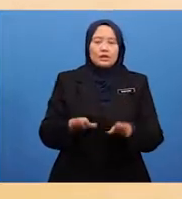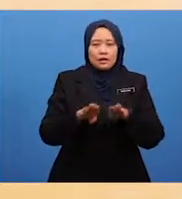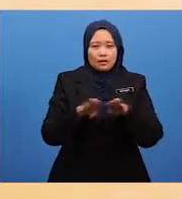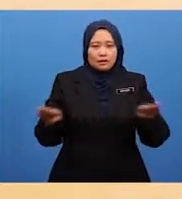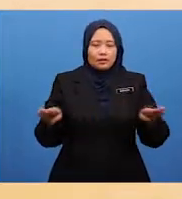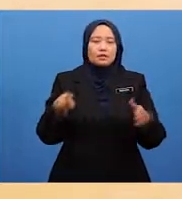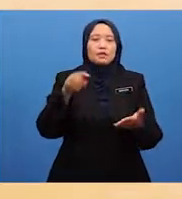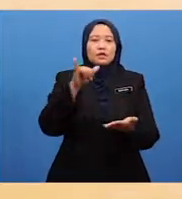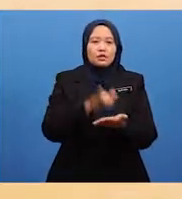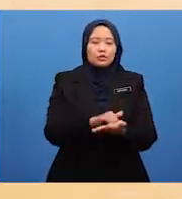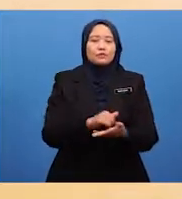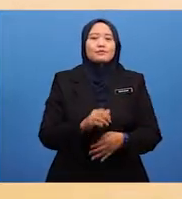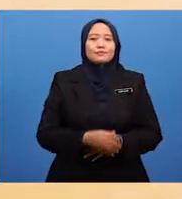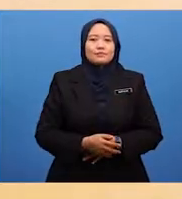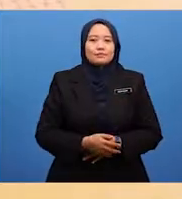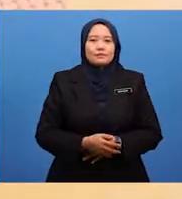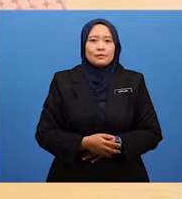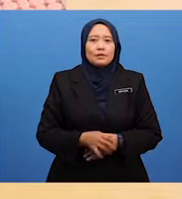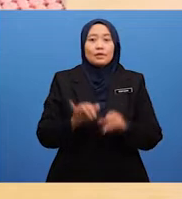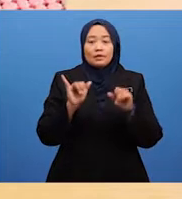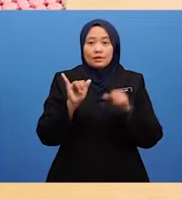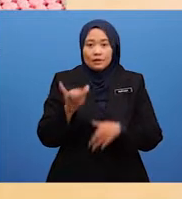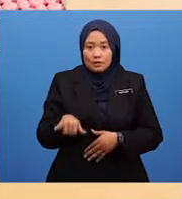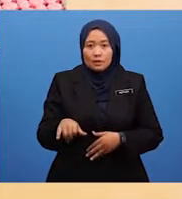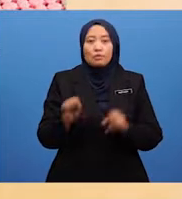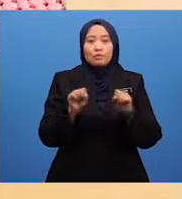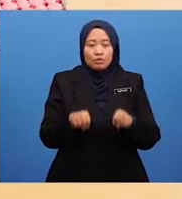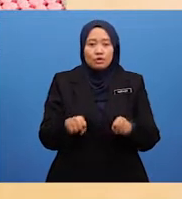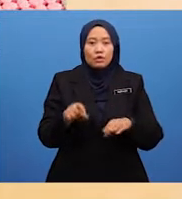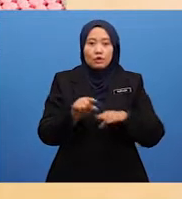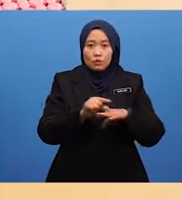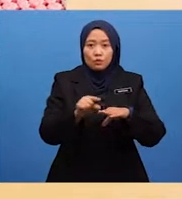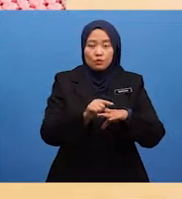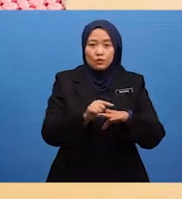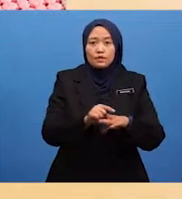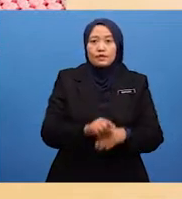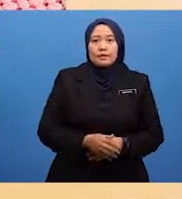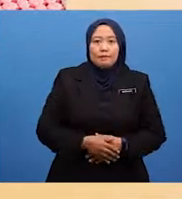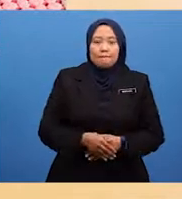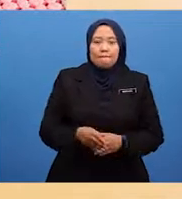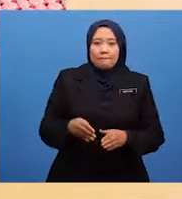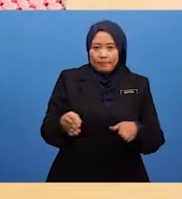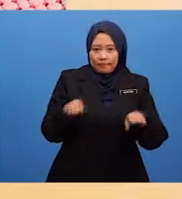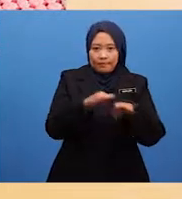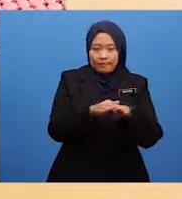Ya, kita boleh menggunakan pelapik anti gelincir.